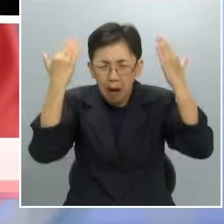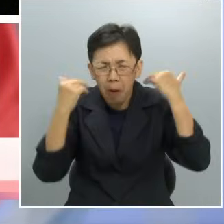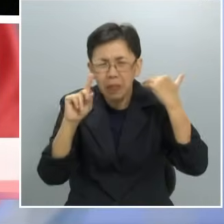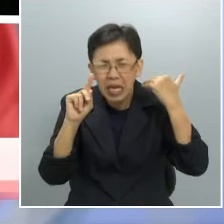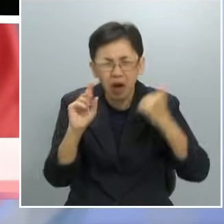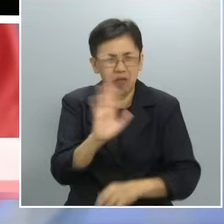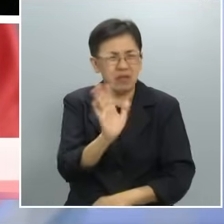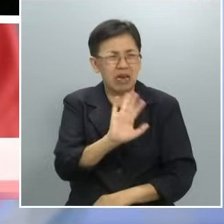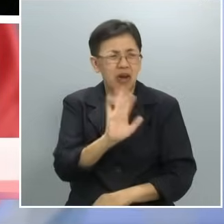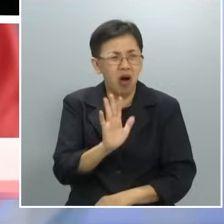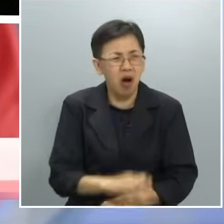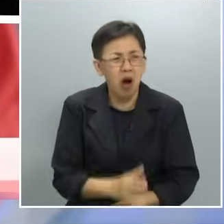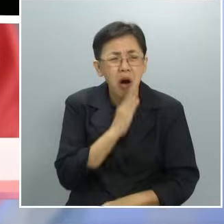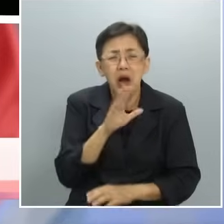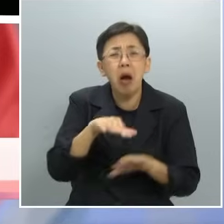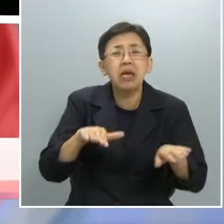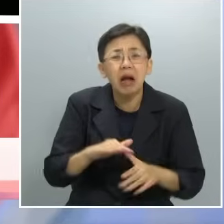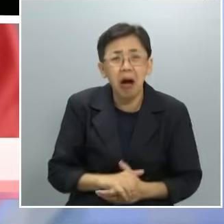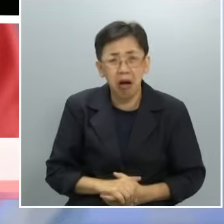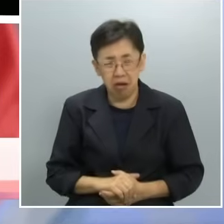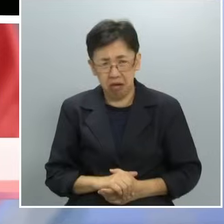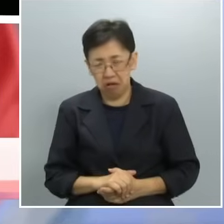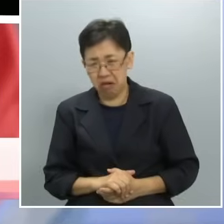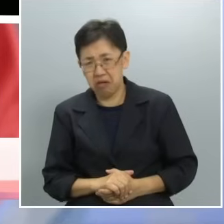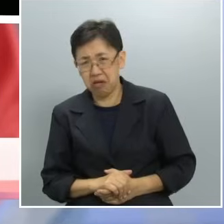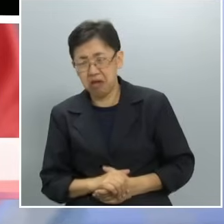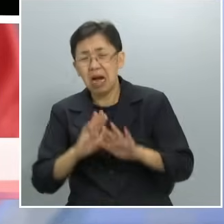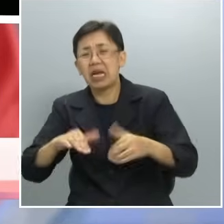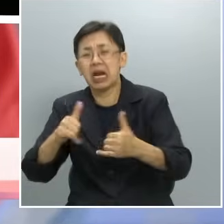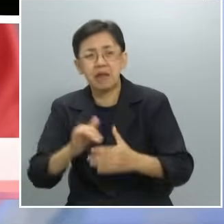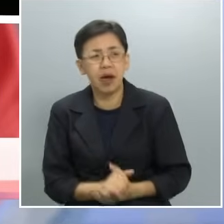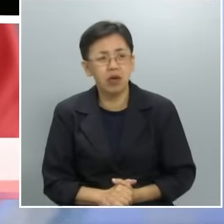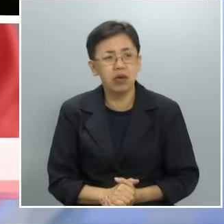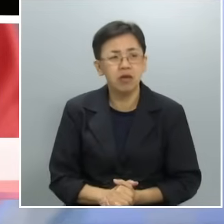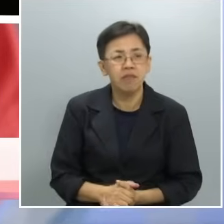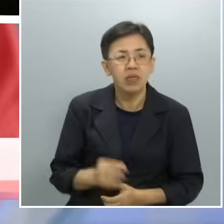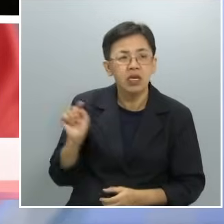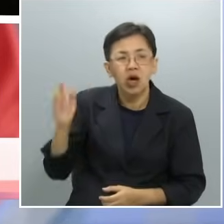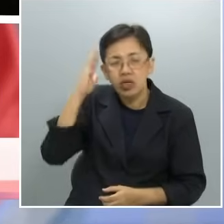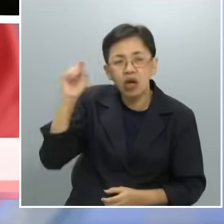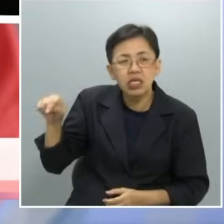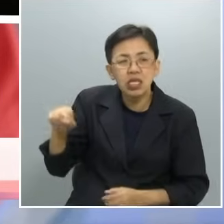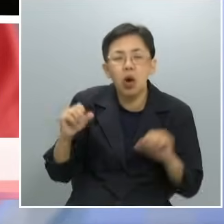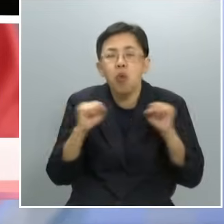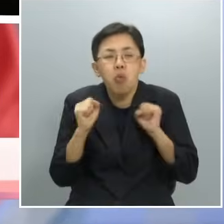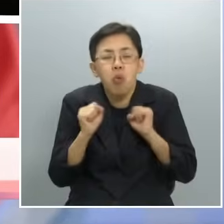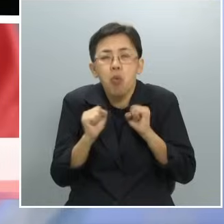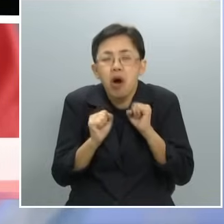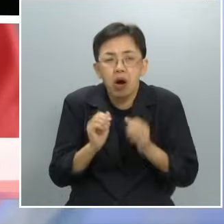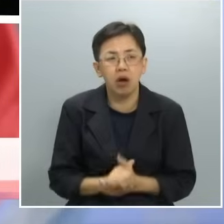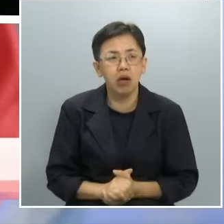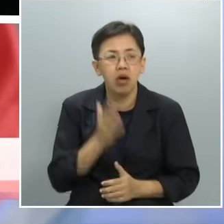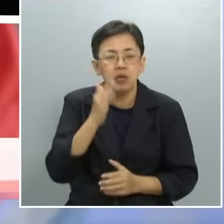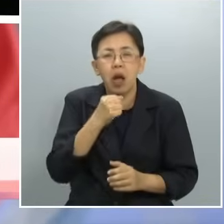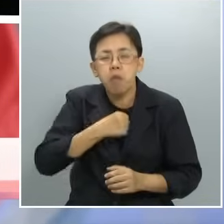าเอามาหลอกเด็กหรือไงนอนตรงนี ้ในคืนวันนั้นนะ ใช่แต่ลุงเชียนไม่บอกเพราะว่าลุงเชียนกลัวหลานกลัวพอ